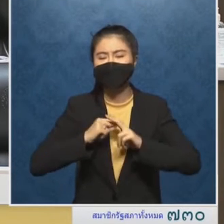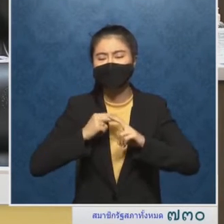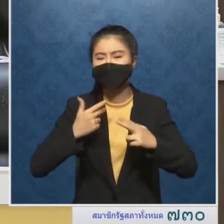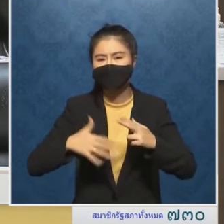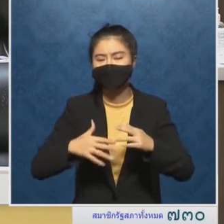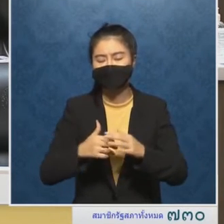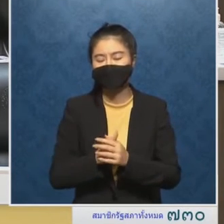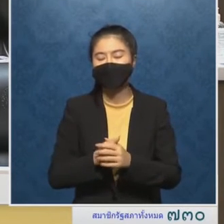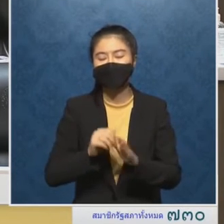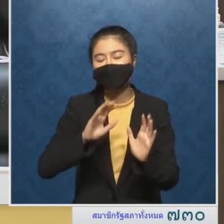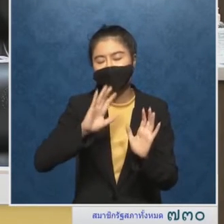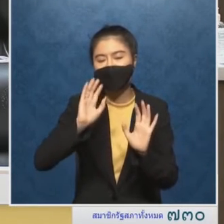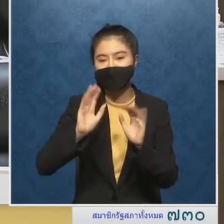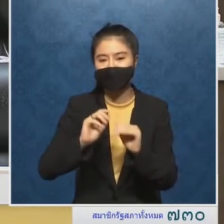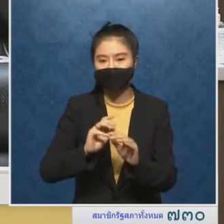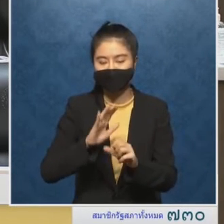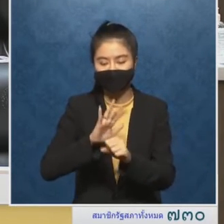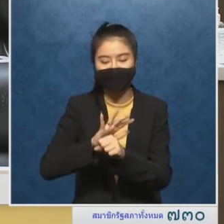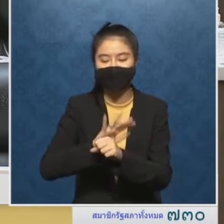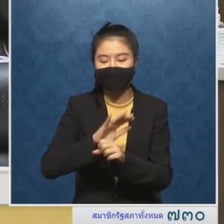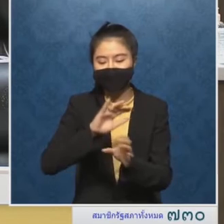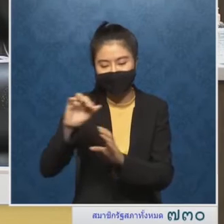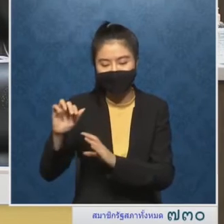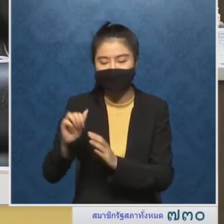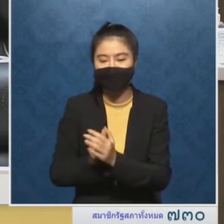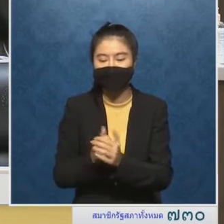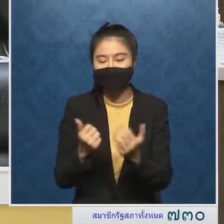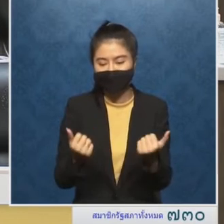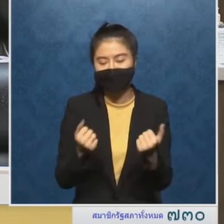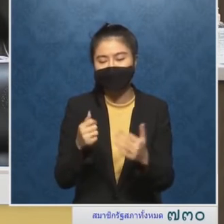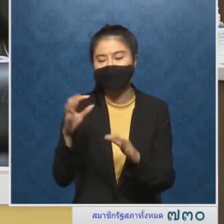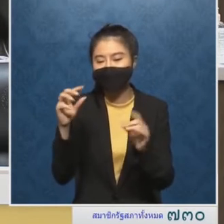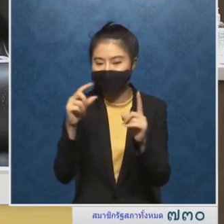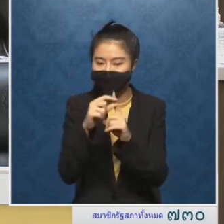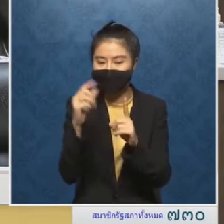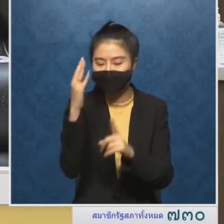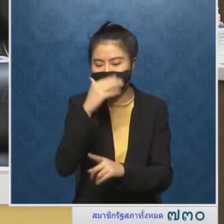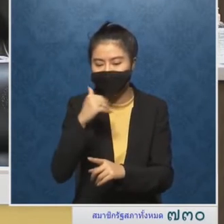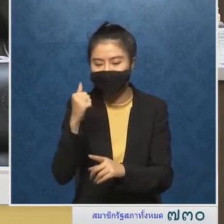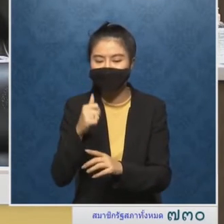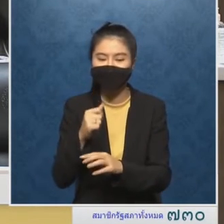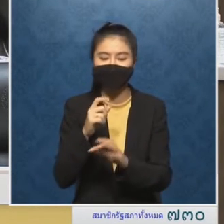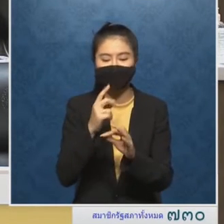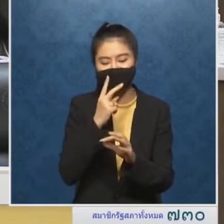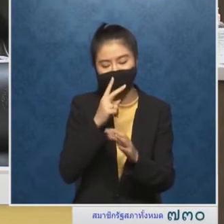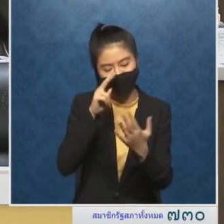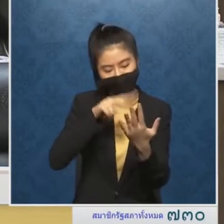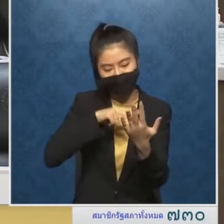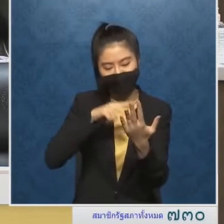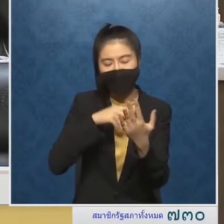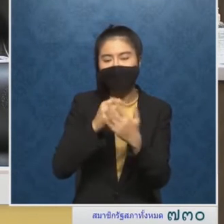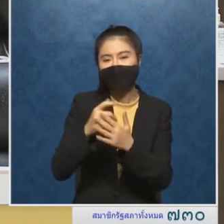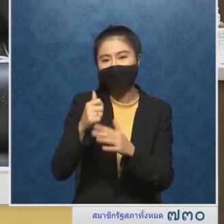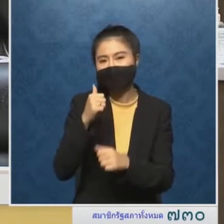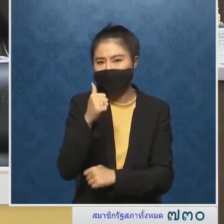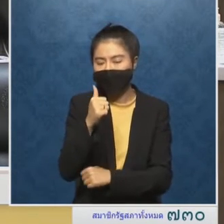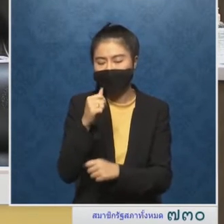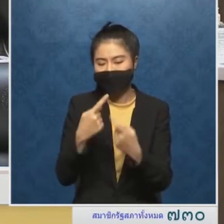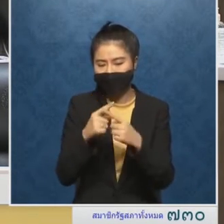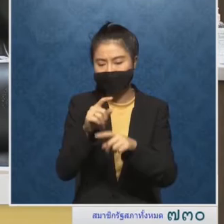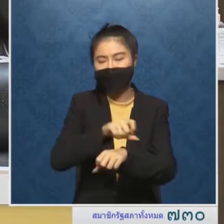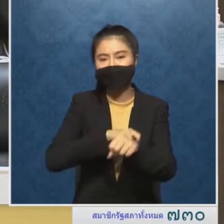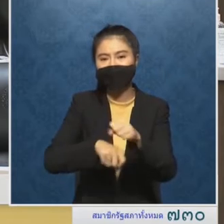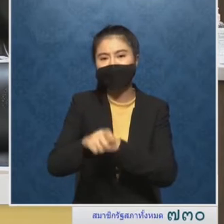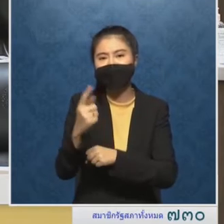ดี สละสลวย สวยงามก็ตามนะครับแต่ม plugins ก็ดูผิดที่ผดทางไม่ได้อยู่ในหกการพัฒนาการ